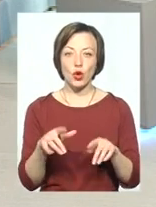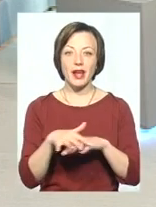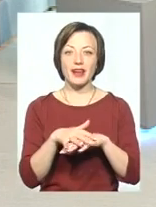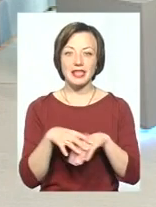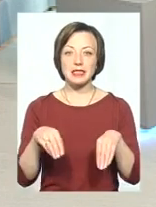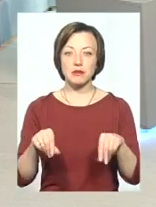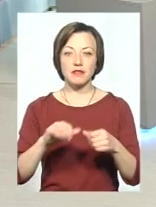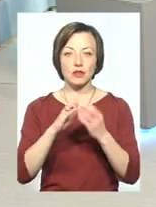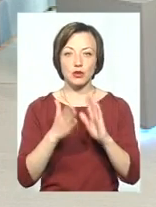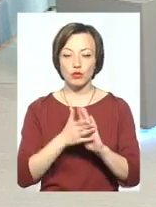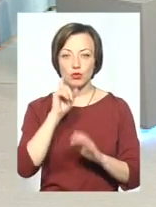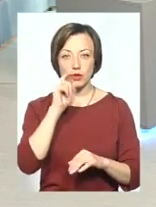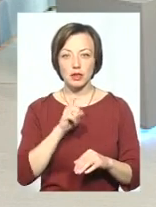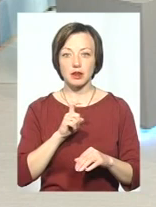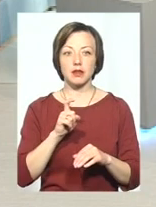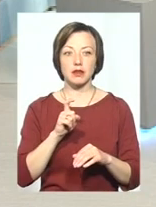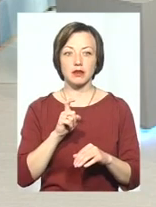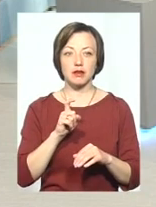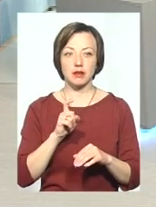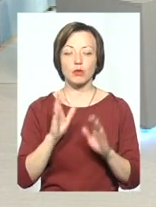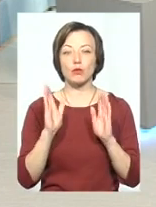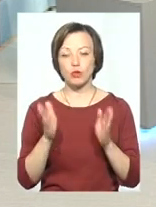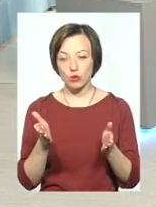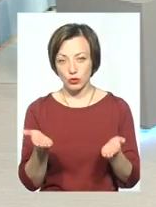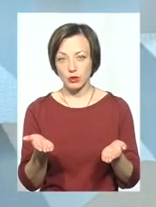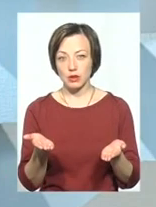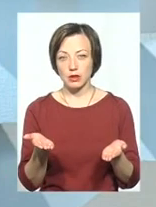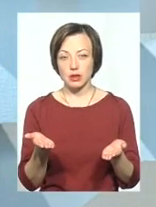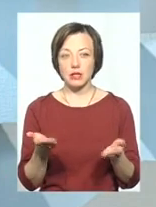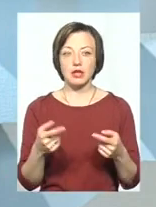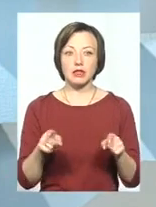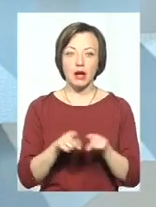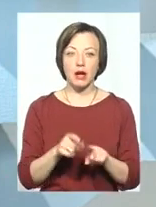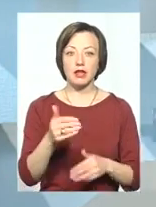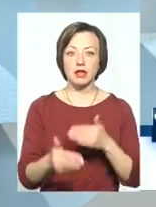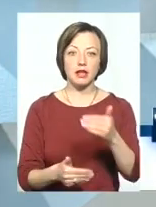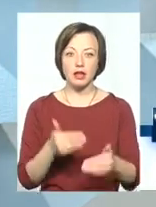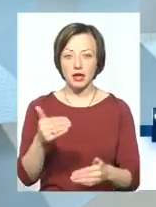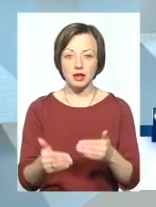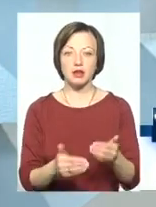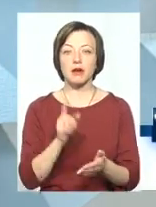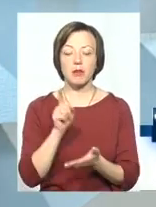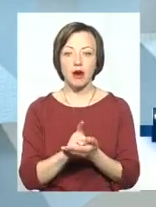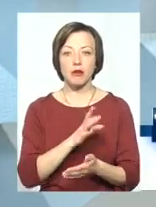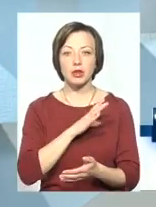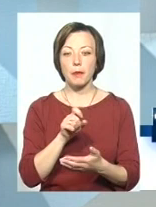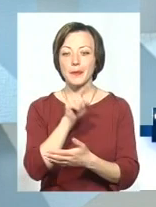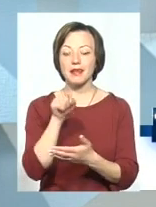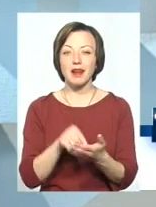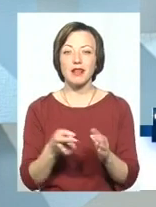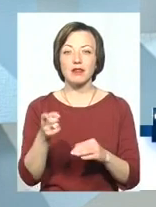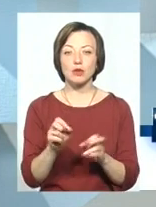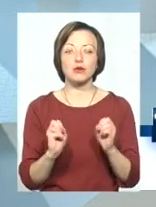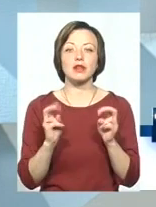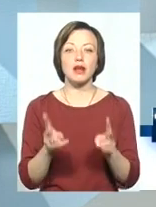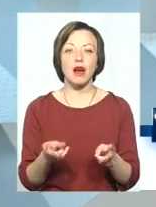ринку землі в цілому на Україні бути. Це дійсно е така тенденція, вона дійсно має бути. Питання в тому, яким